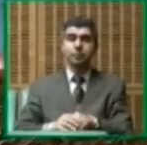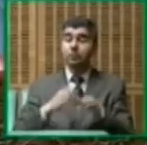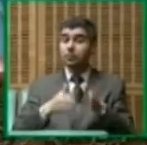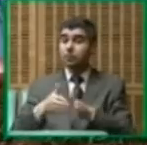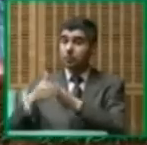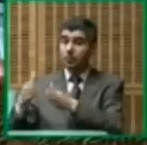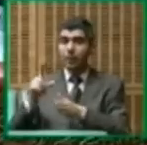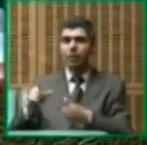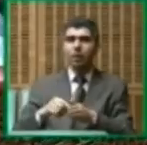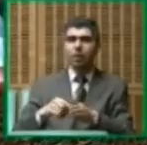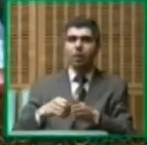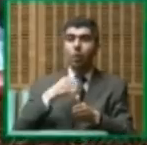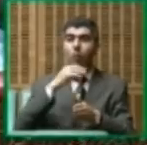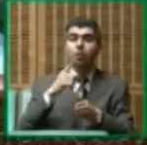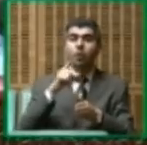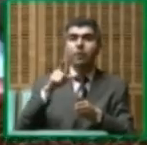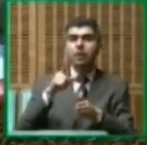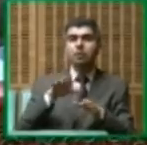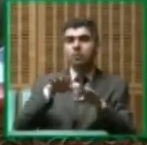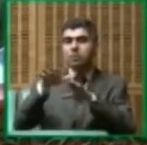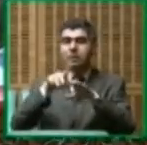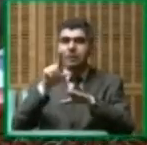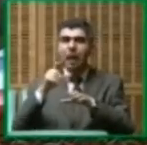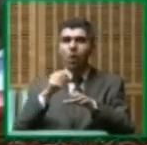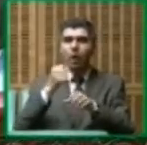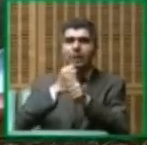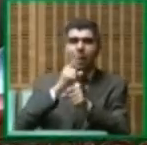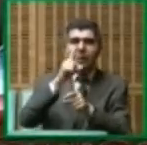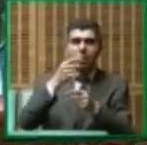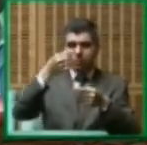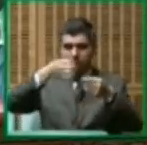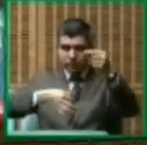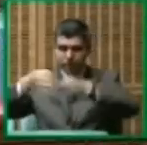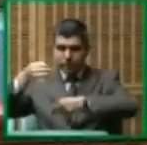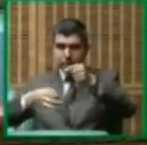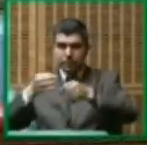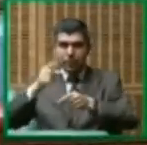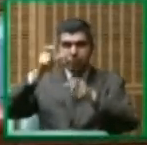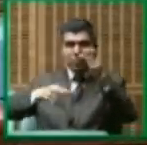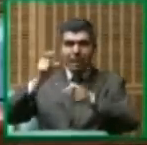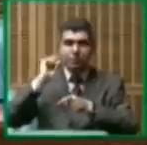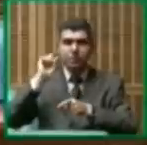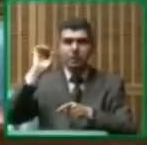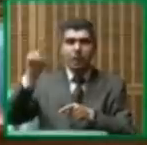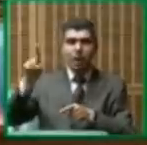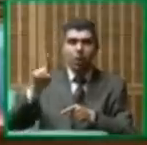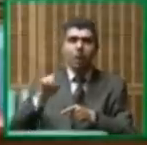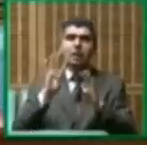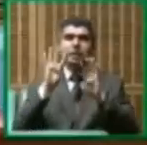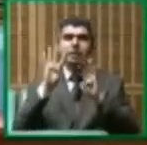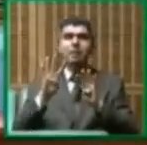الآن كاين ما يلي: كاين أولا في الأشغال الخرائطية، تم تحديد